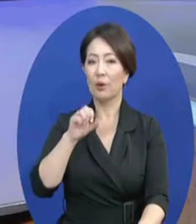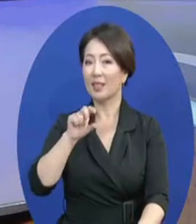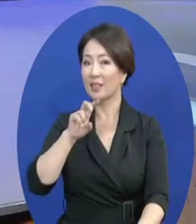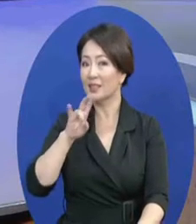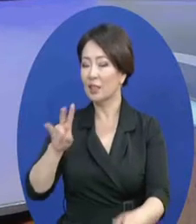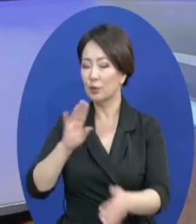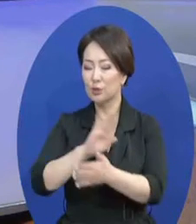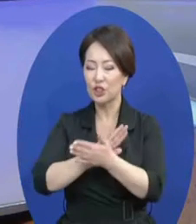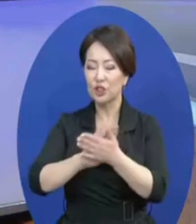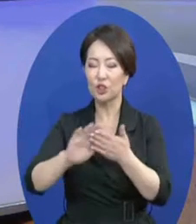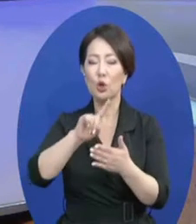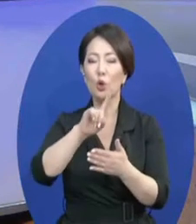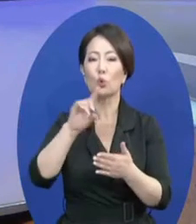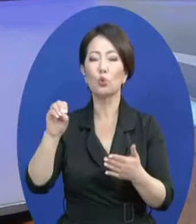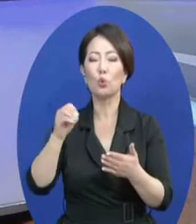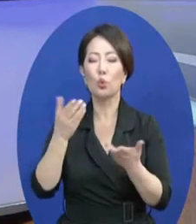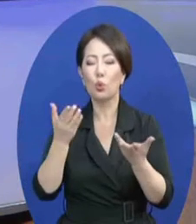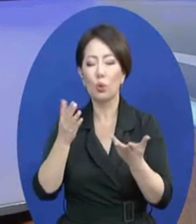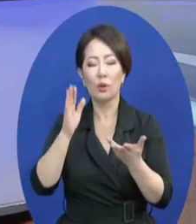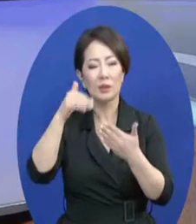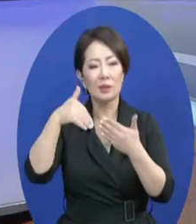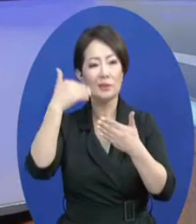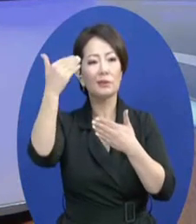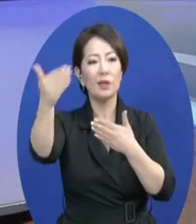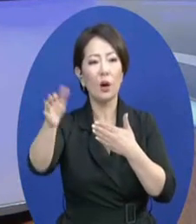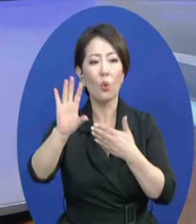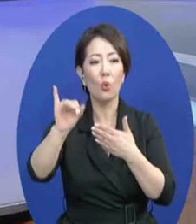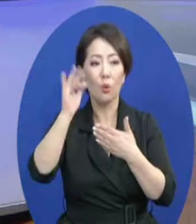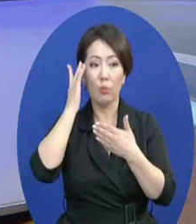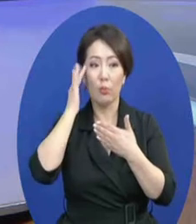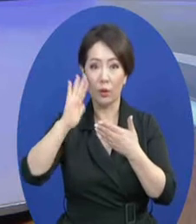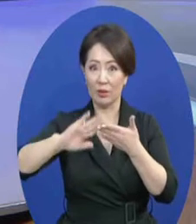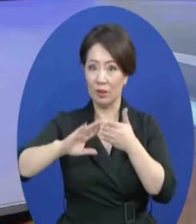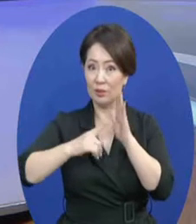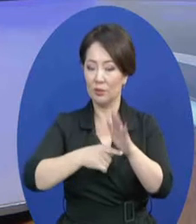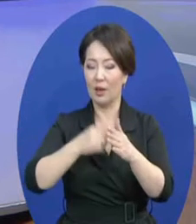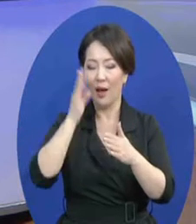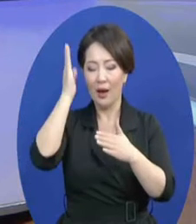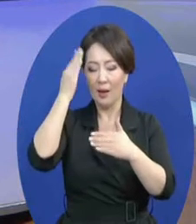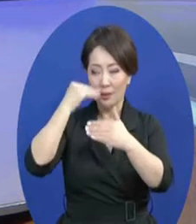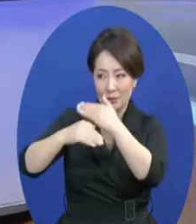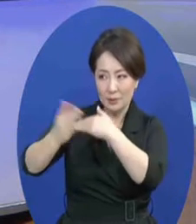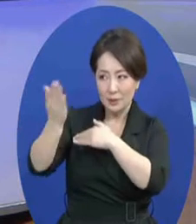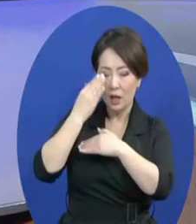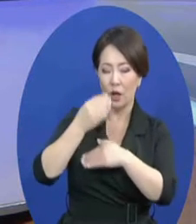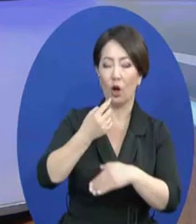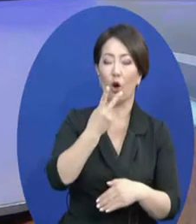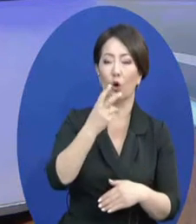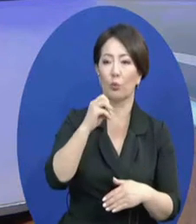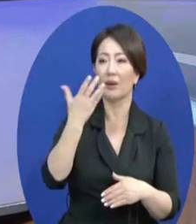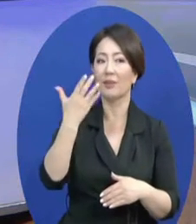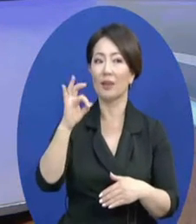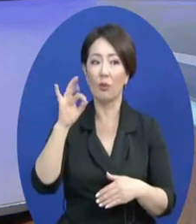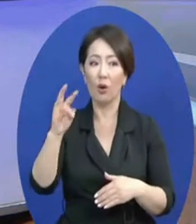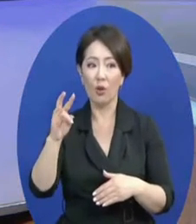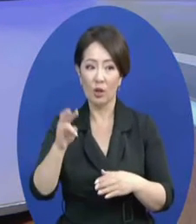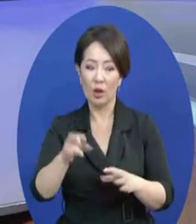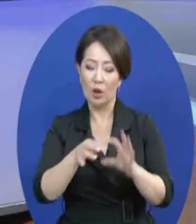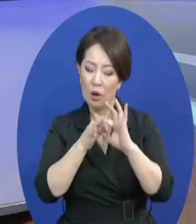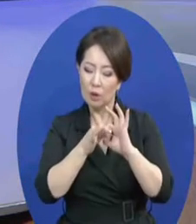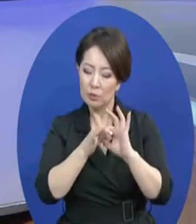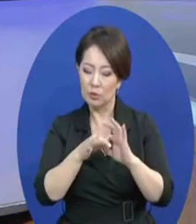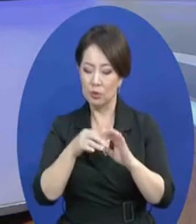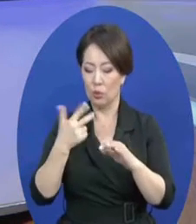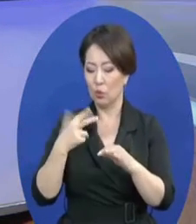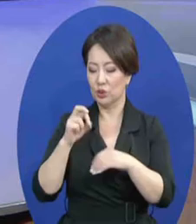Монголарадың аман машин зүүнэй болгоға холнығдай тайнелд сүүлж байна. Халсин харай 2 мэнг тав Монголуусын уртууцааный хоггажлийн болохтай ойлд уулан Орган гучин жилд бахтаж